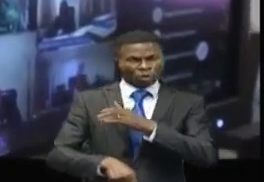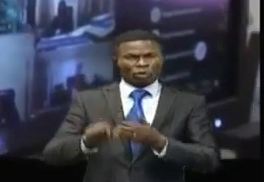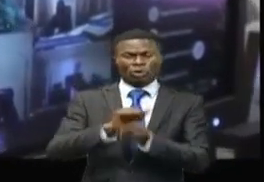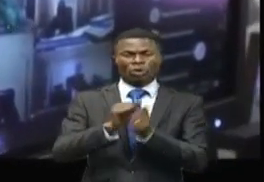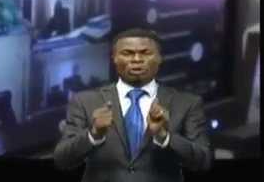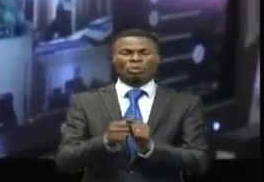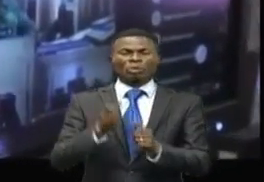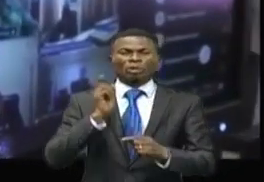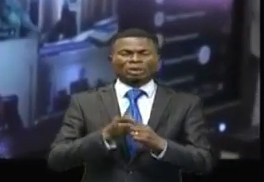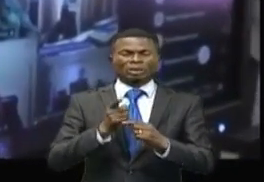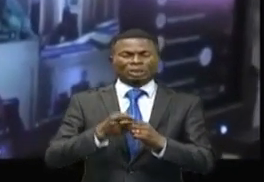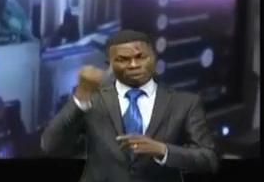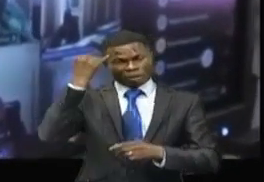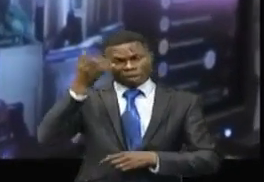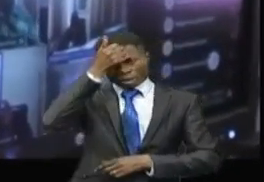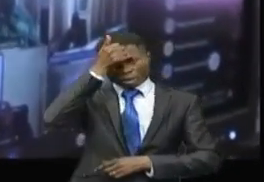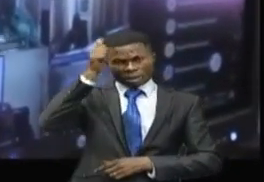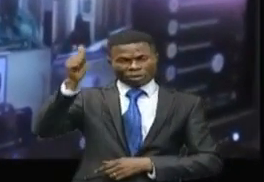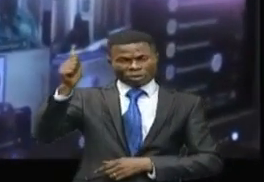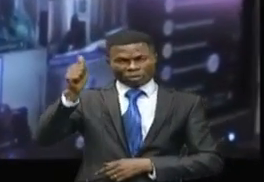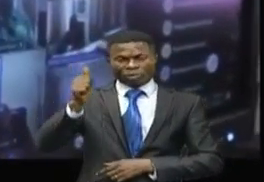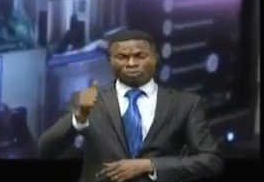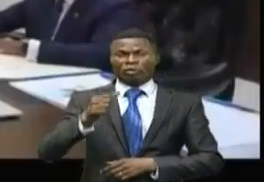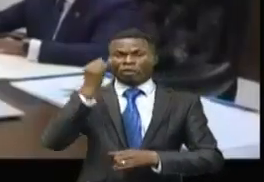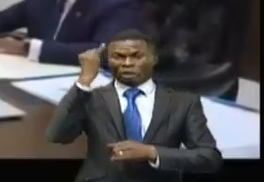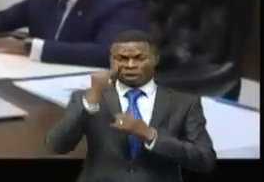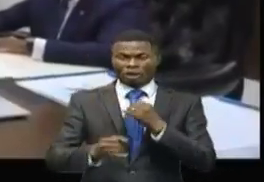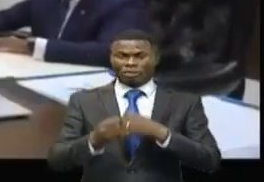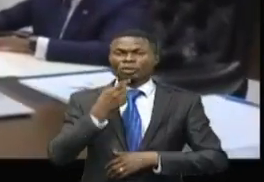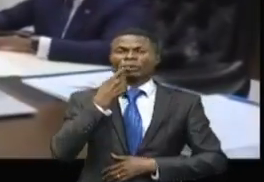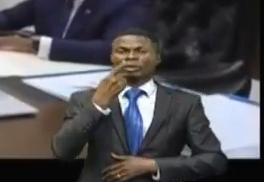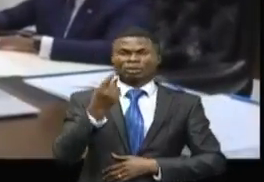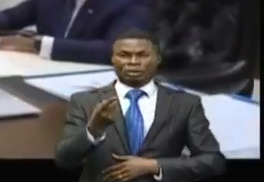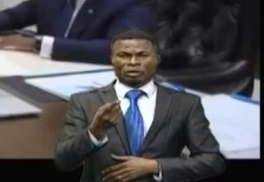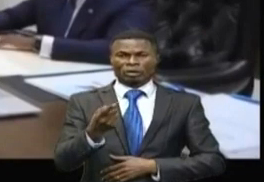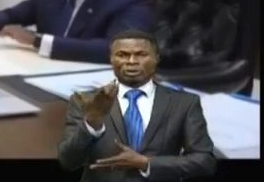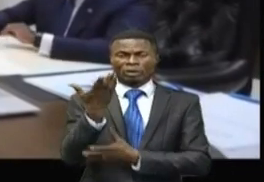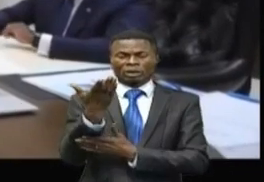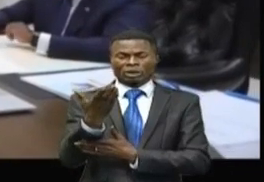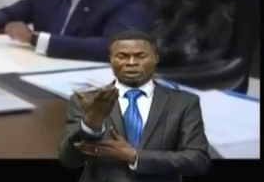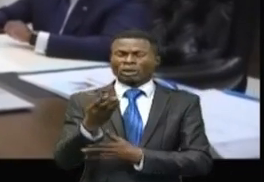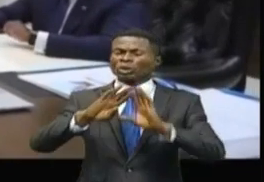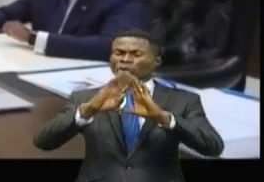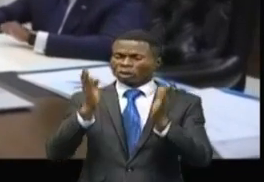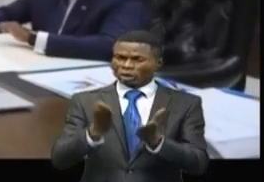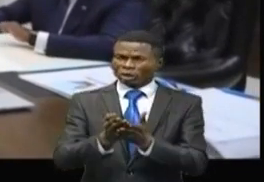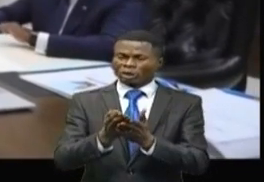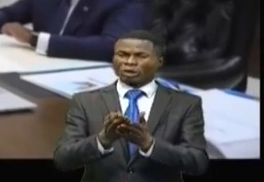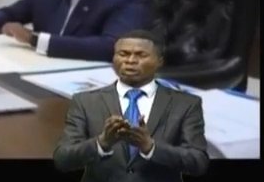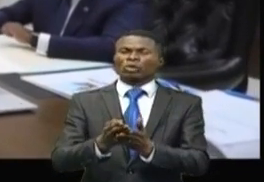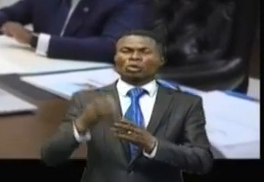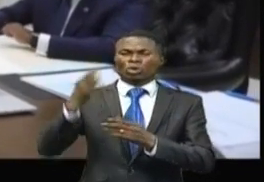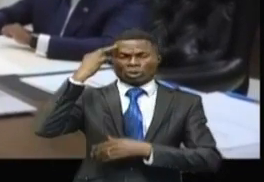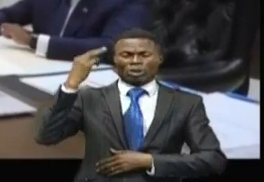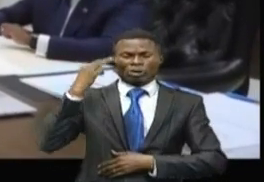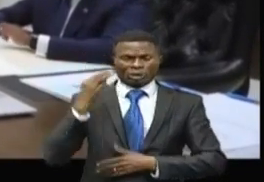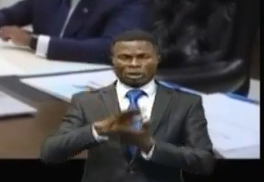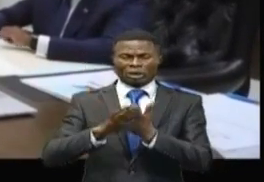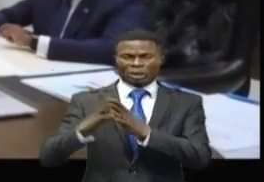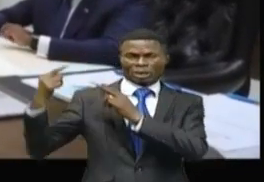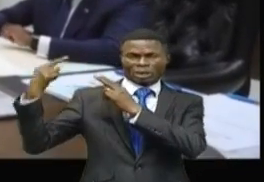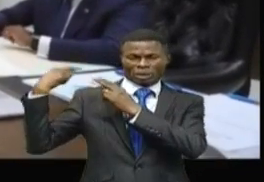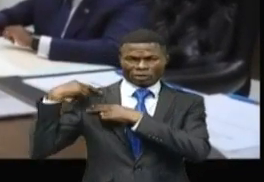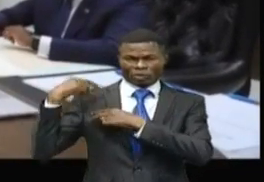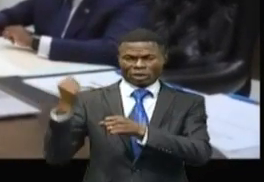greffes il a conclu son intervention en appelant à la responsabilité de tous les acteurs de notre système la fonction